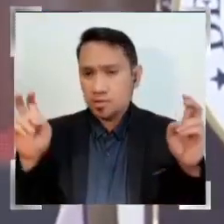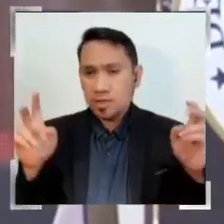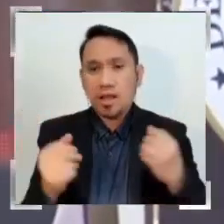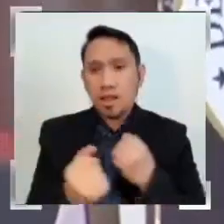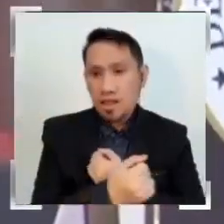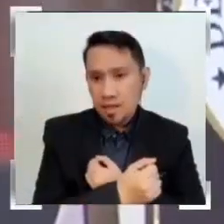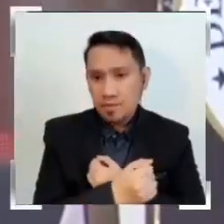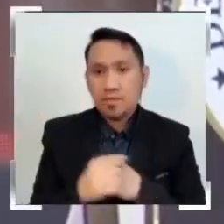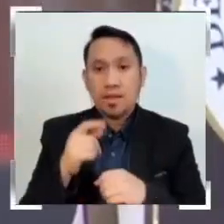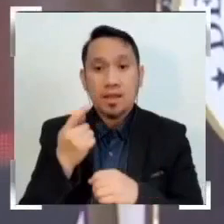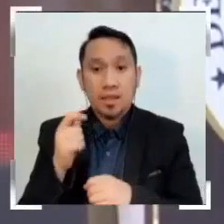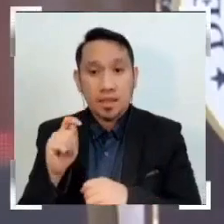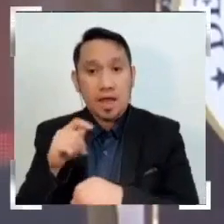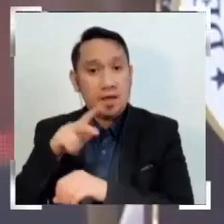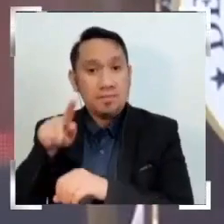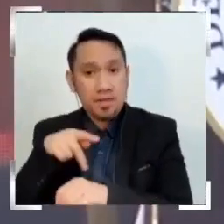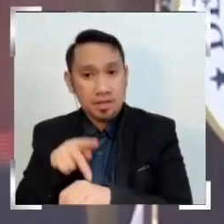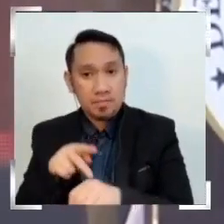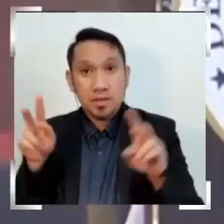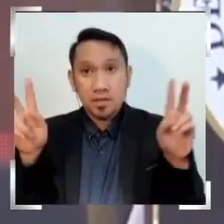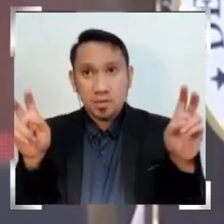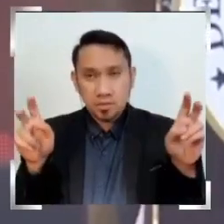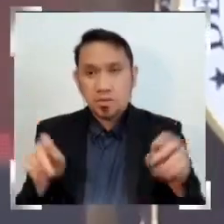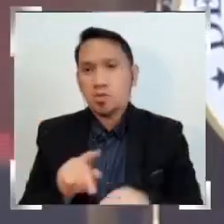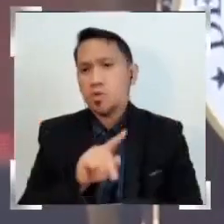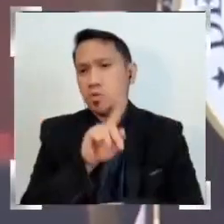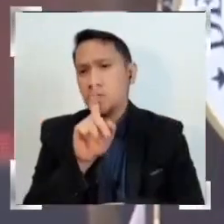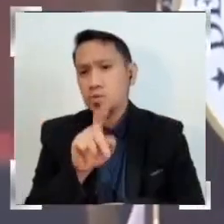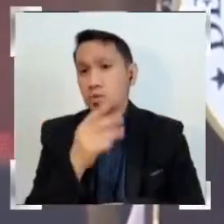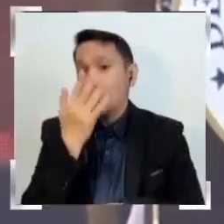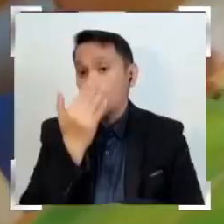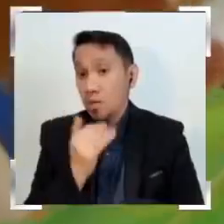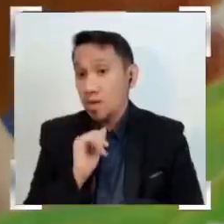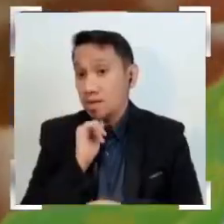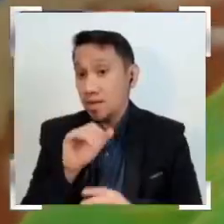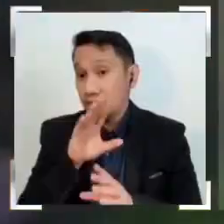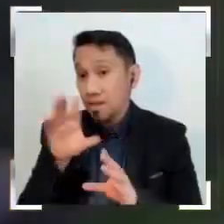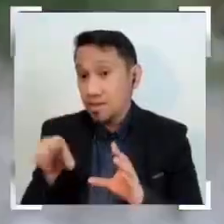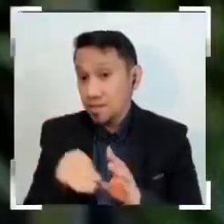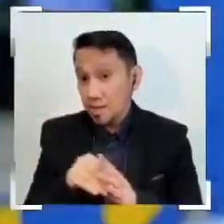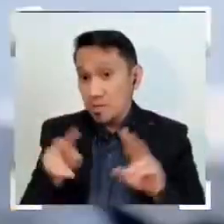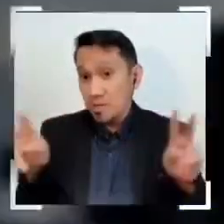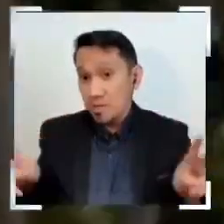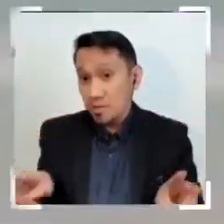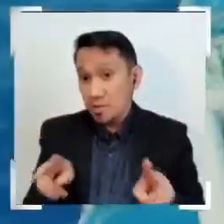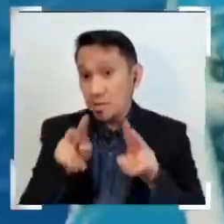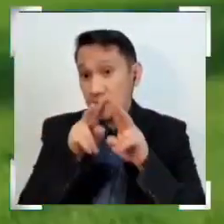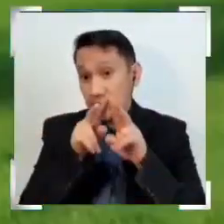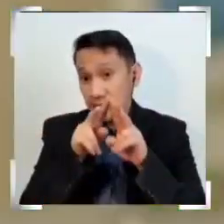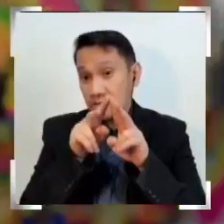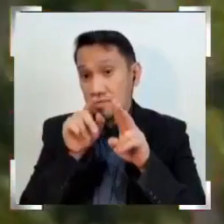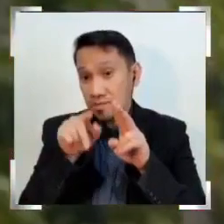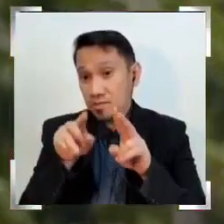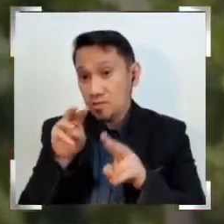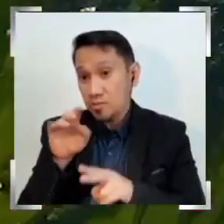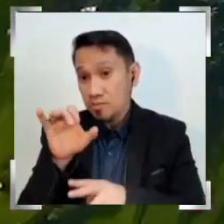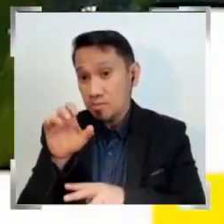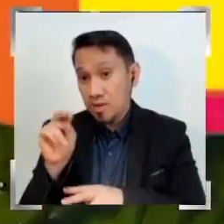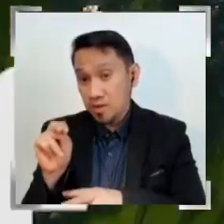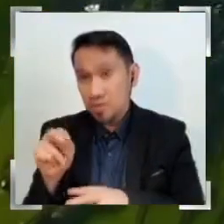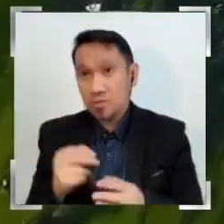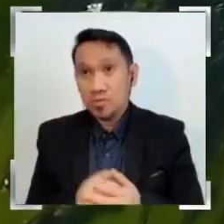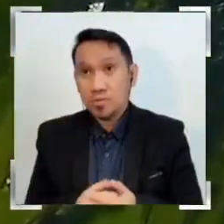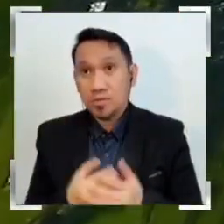video. Kinwestiyon ni Salceda kung bakit hindi na isama ang Bulkang Mayon sa video gayong sa turismo umaasa ang maraming